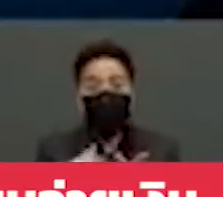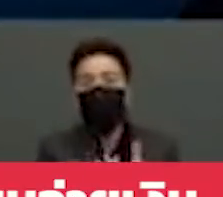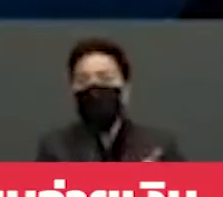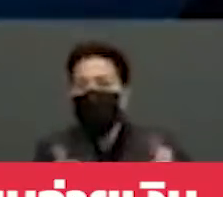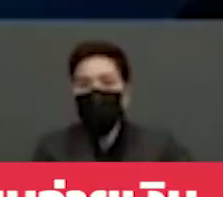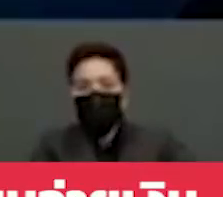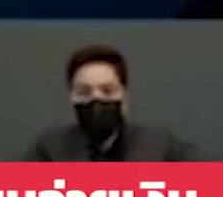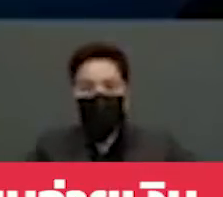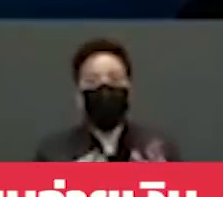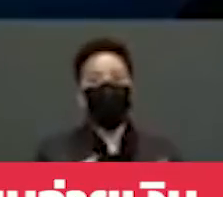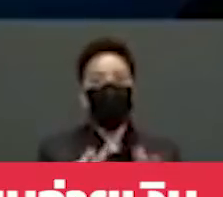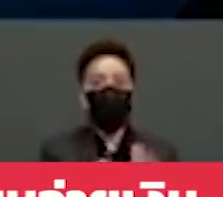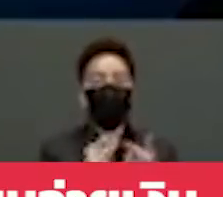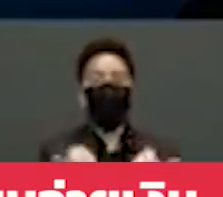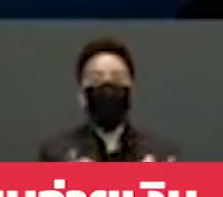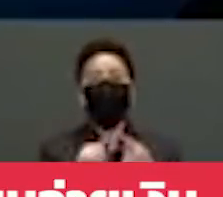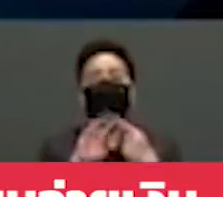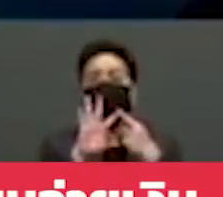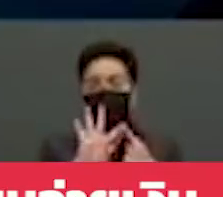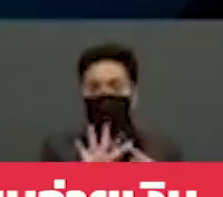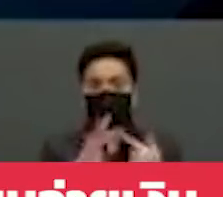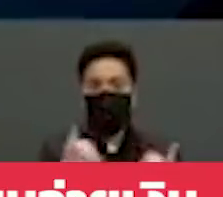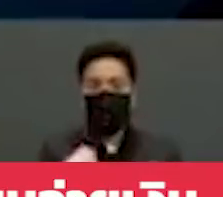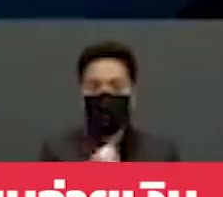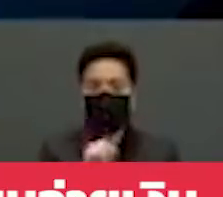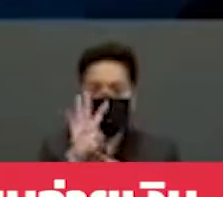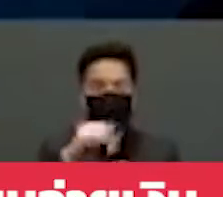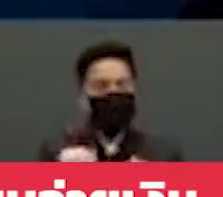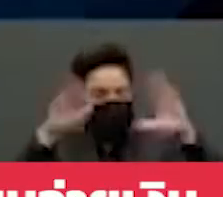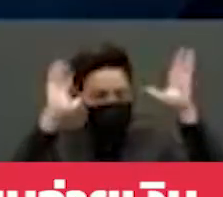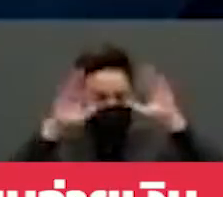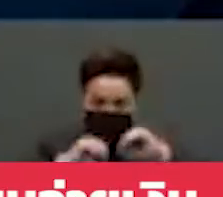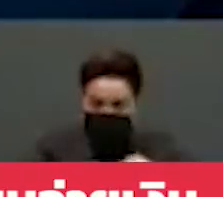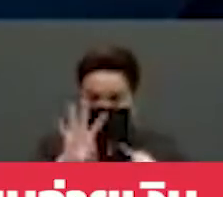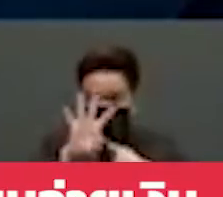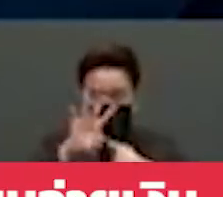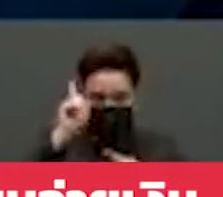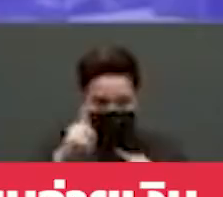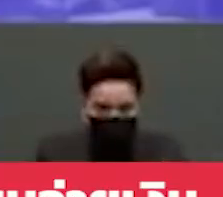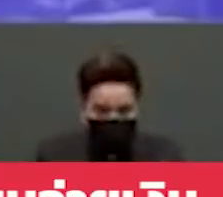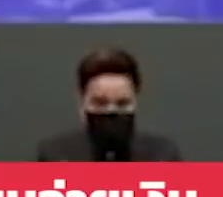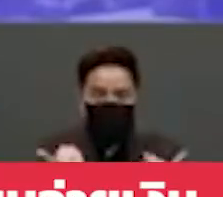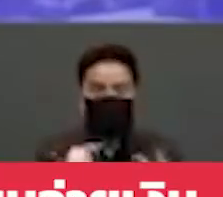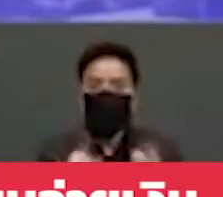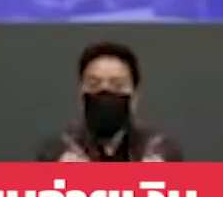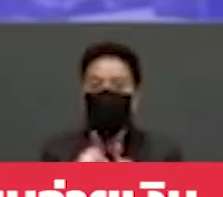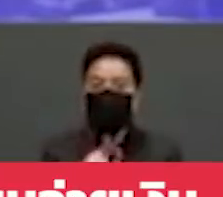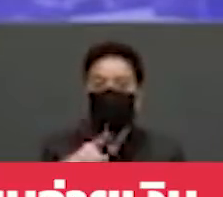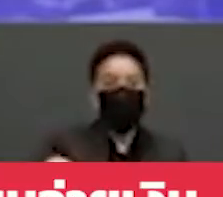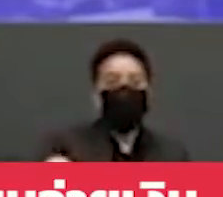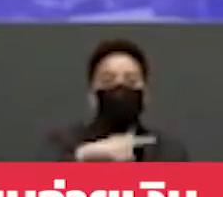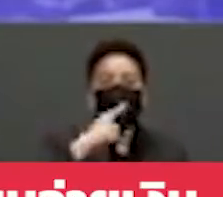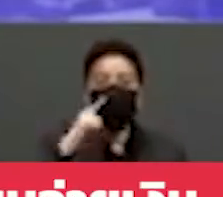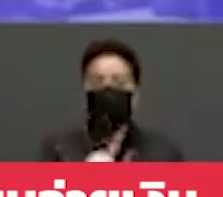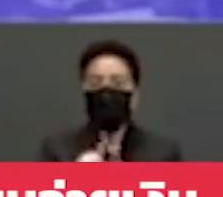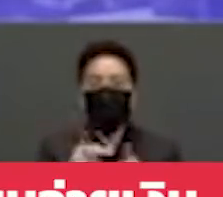เซอร์แบบจ่ายเงินเป็นFake Newนภาทวีศิลป์วิษณุโยธินโขงประกอบกล่าวว่าจำนวนผู้ติดเชื้อและผู้ป่วยเอดส์รายวันเพราะว่ามี